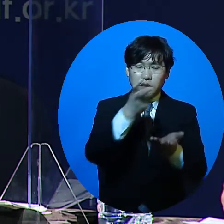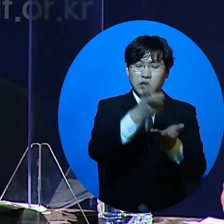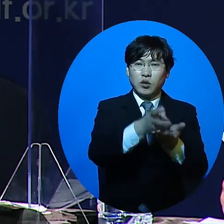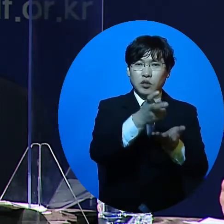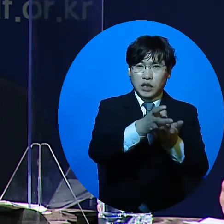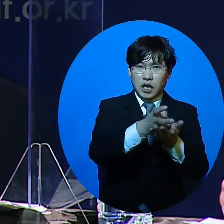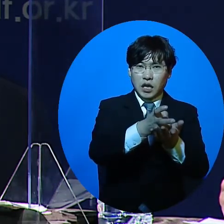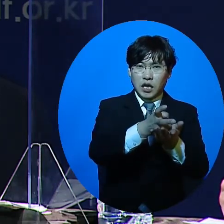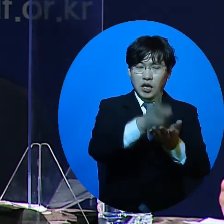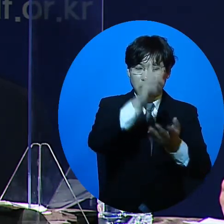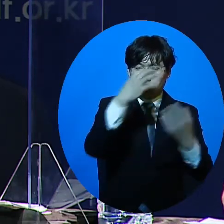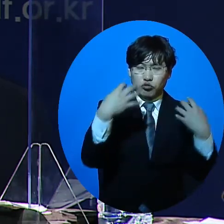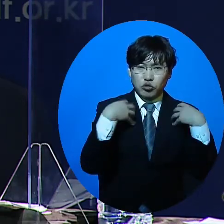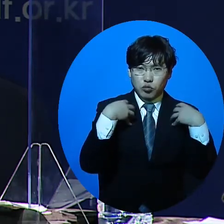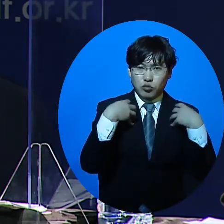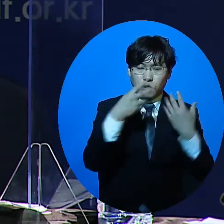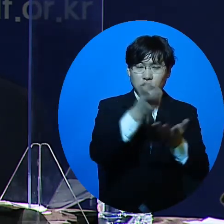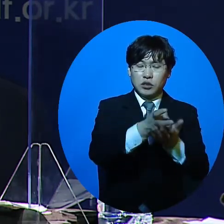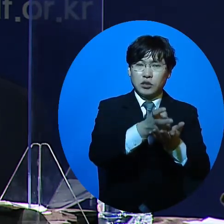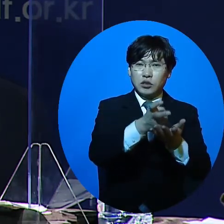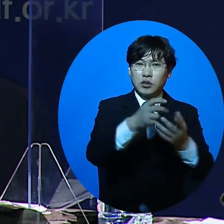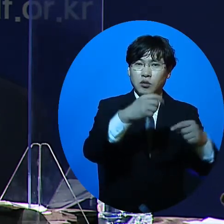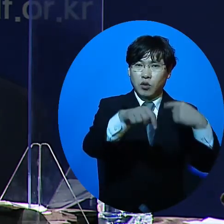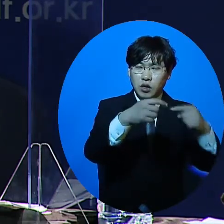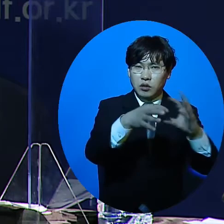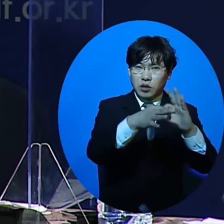정책적으로 먼저 처우에 대한 거는